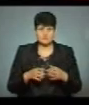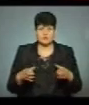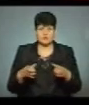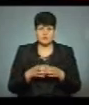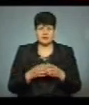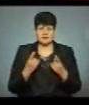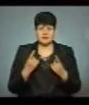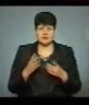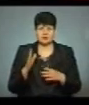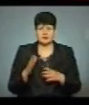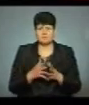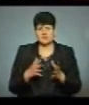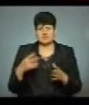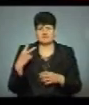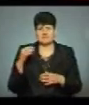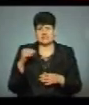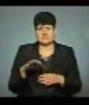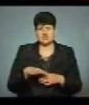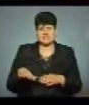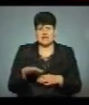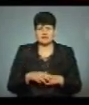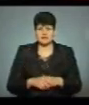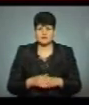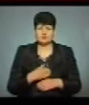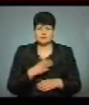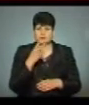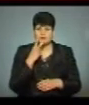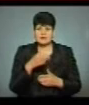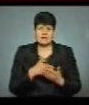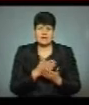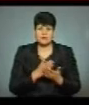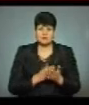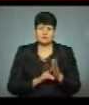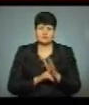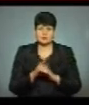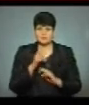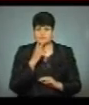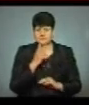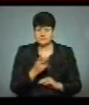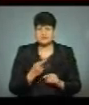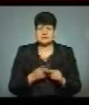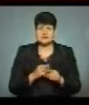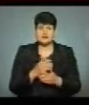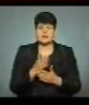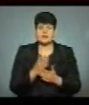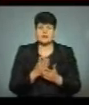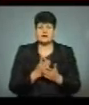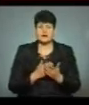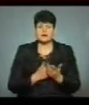тисячі. Це буде велика громада, понад 20 тисяч населення, так. Я хочу, щоб ми подивилися ще на карту, яку ми початку транслювали. Це карта, яку